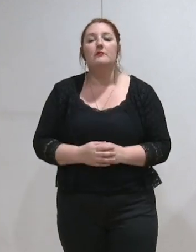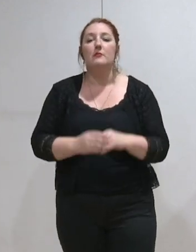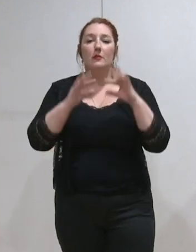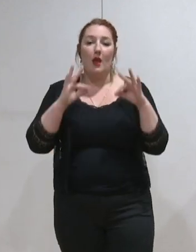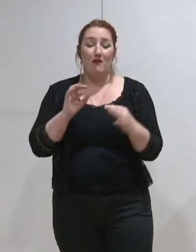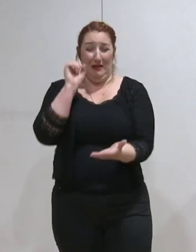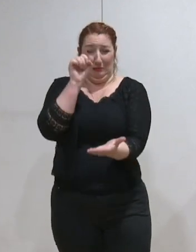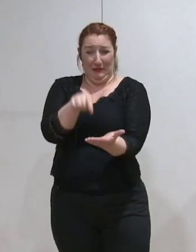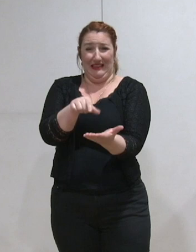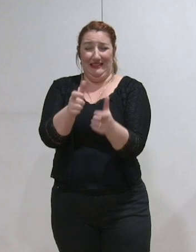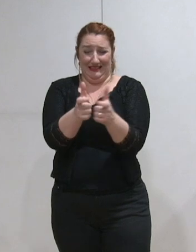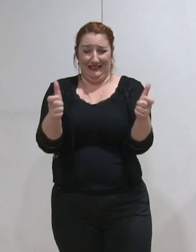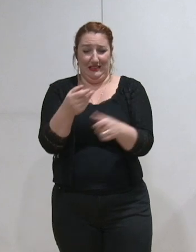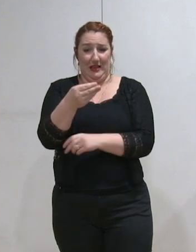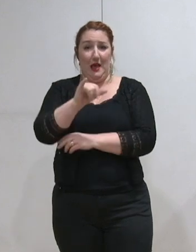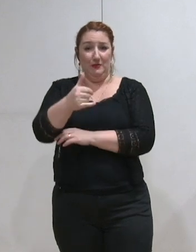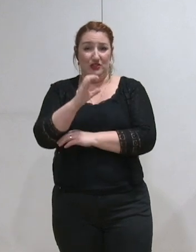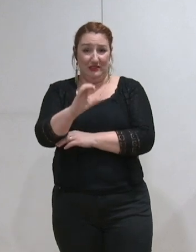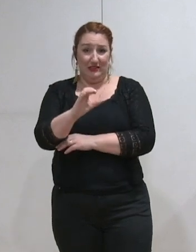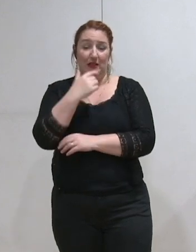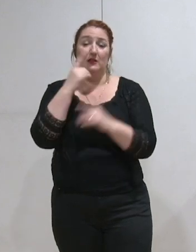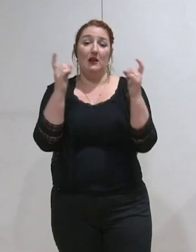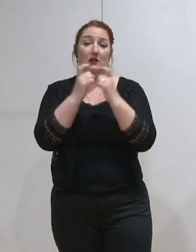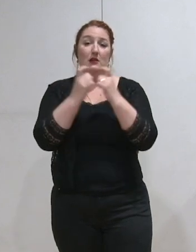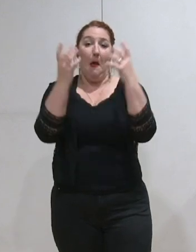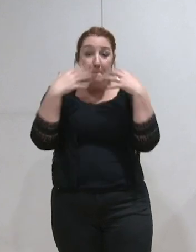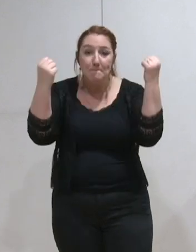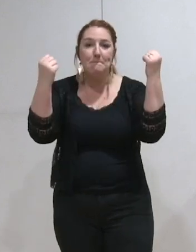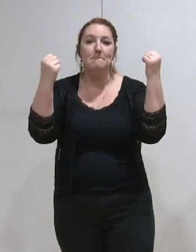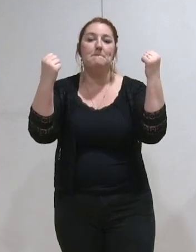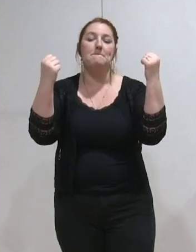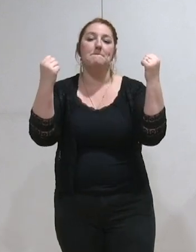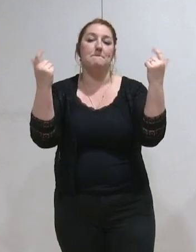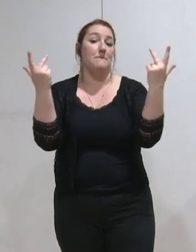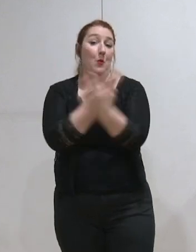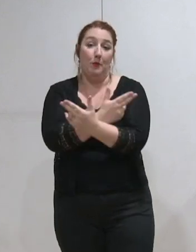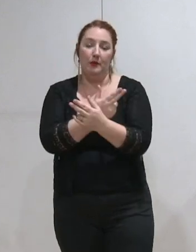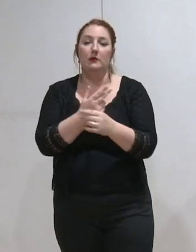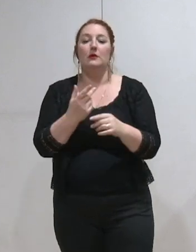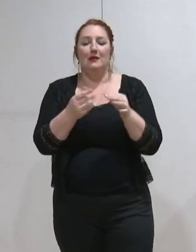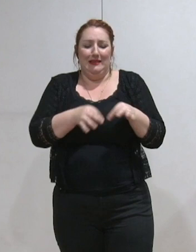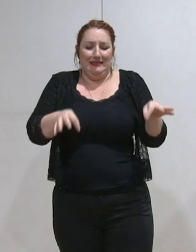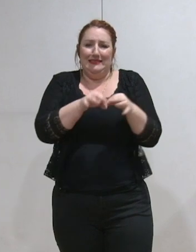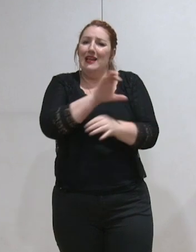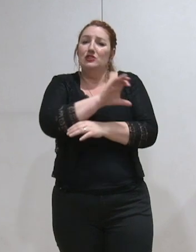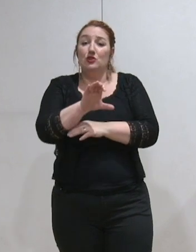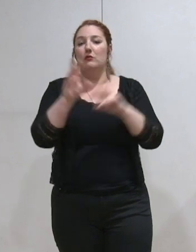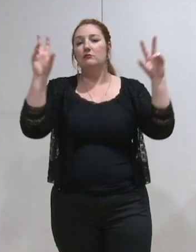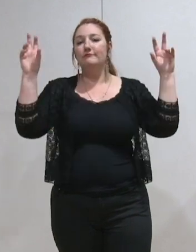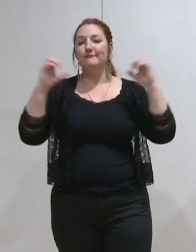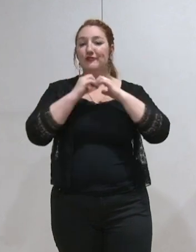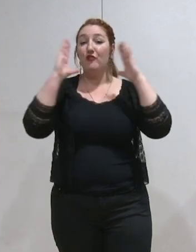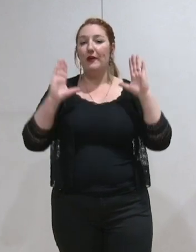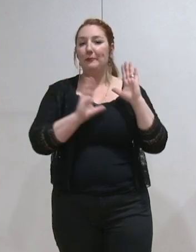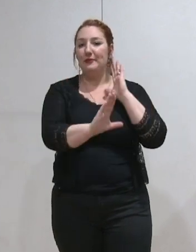elle-même donc elle a été touchée par la la coupure d'électricité et surtout le la la salle 100 le foyer des jeunes a été